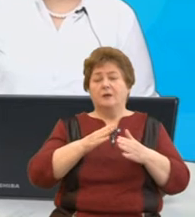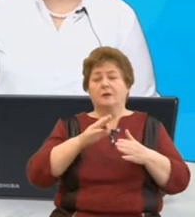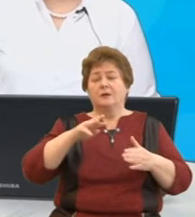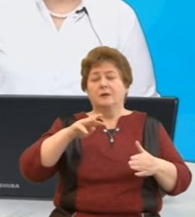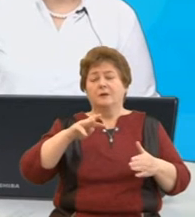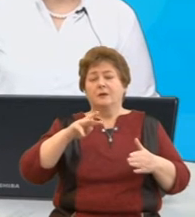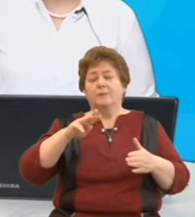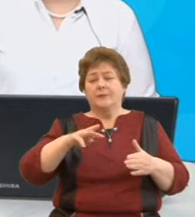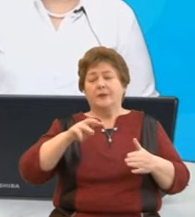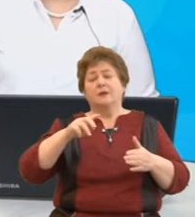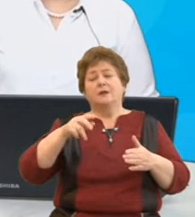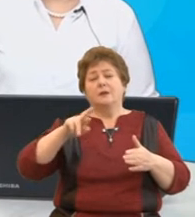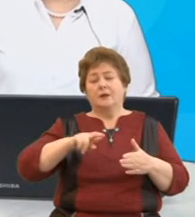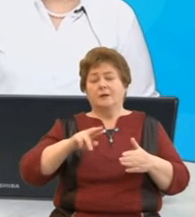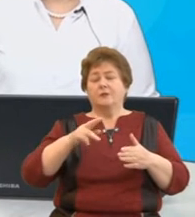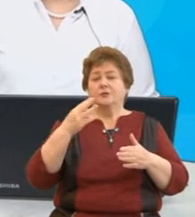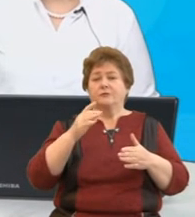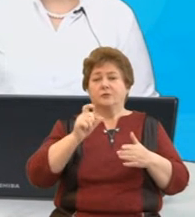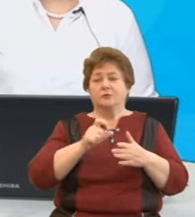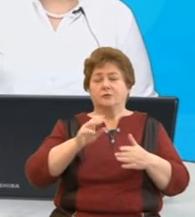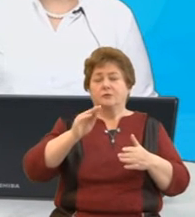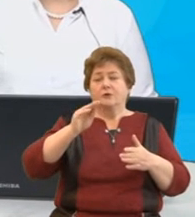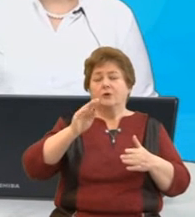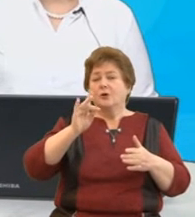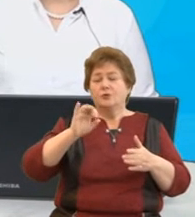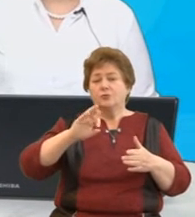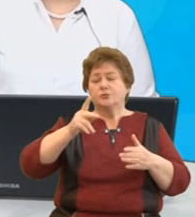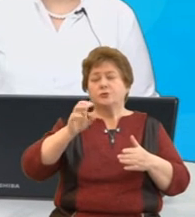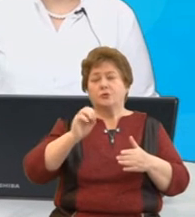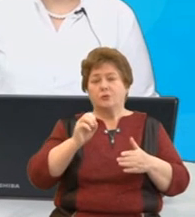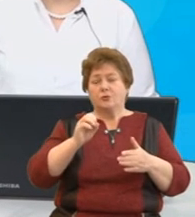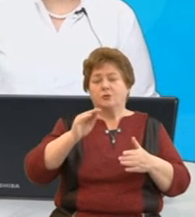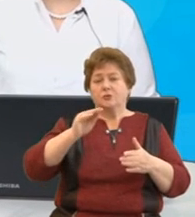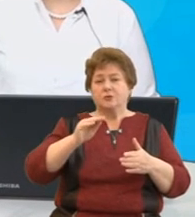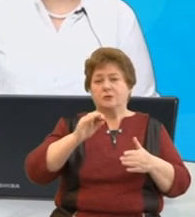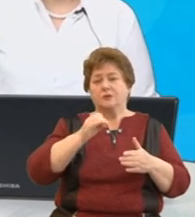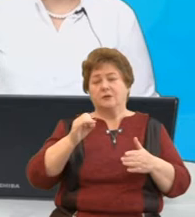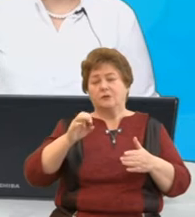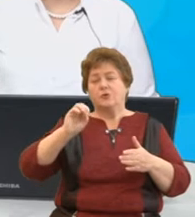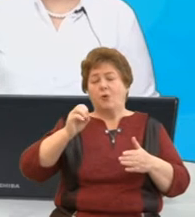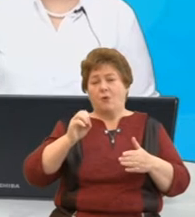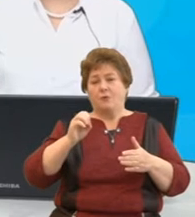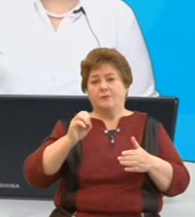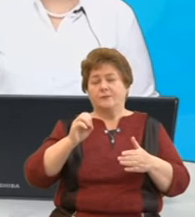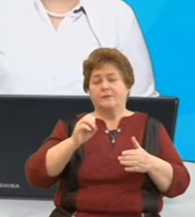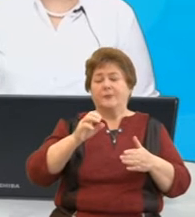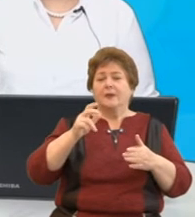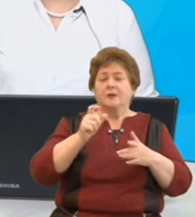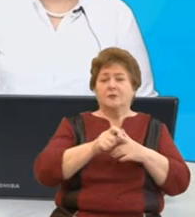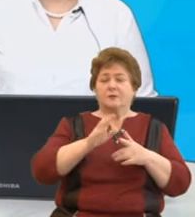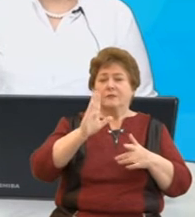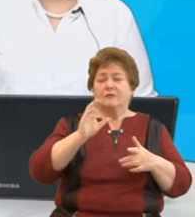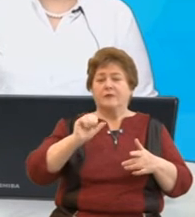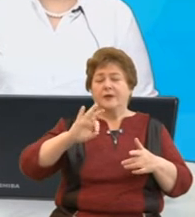я 4 нам слове ружья и и и слове